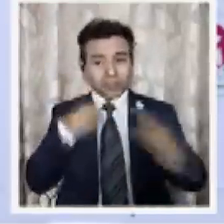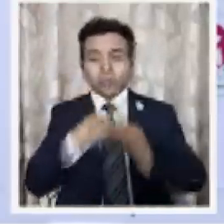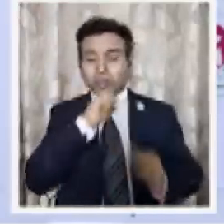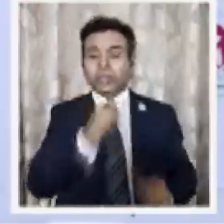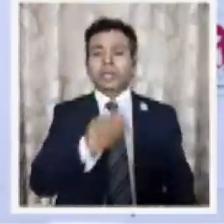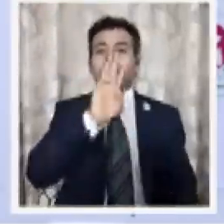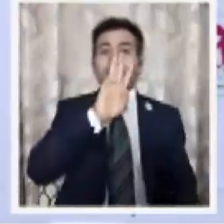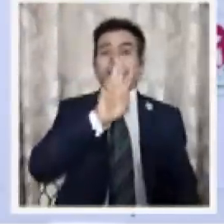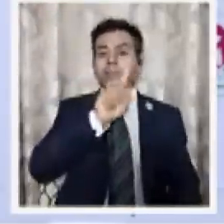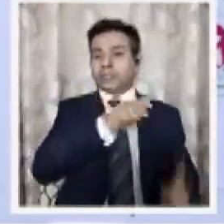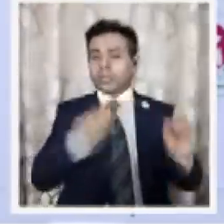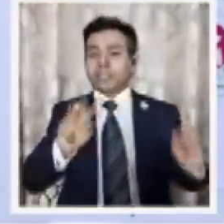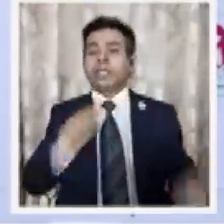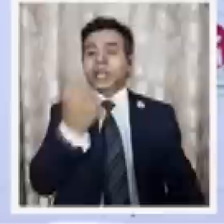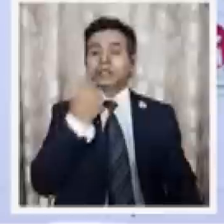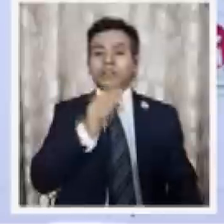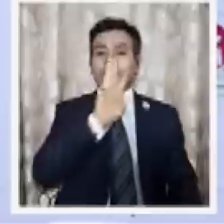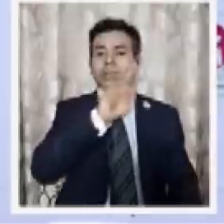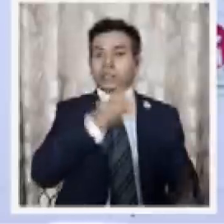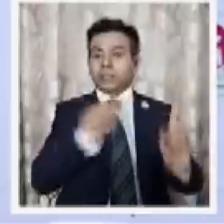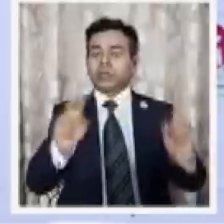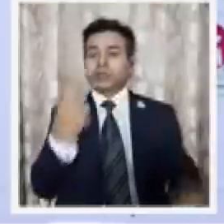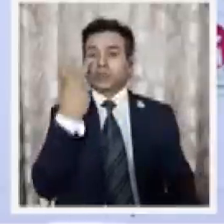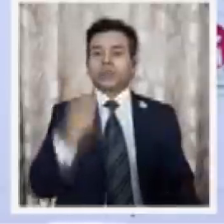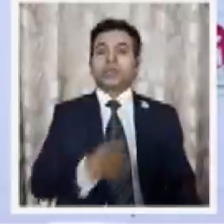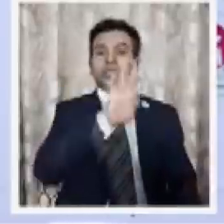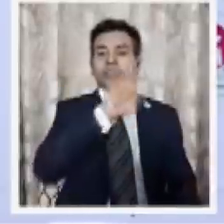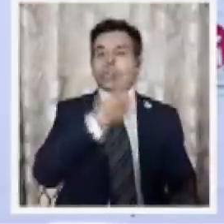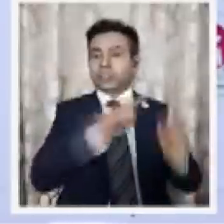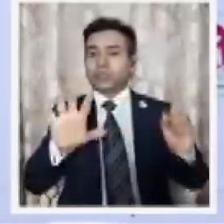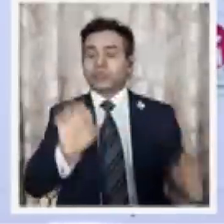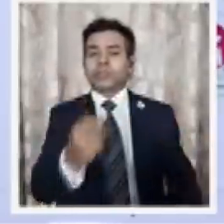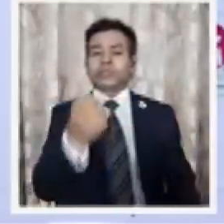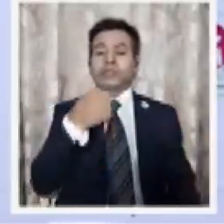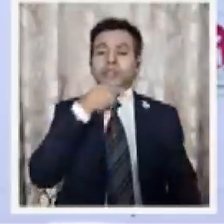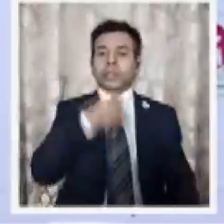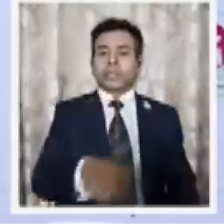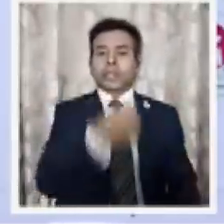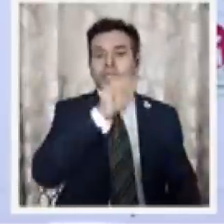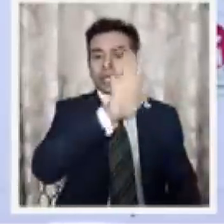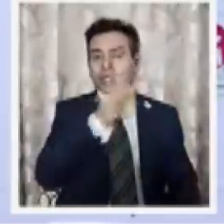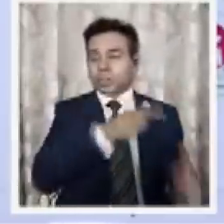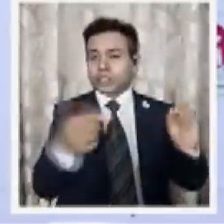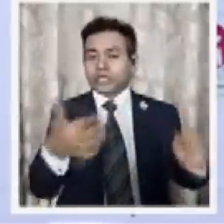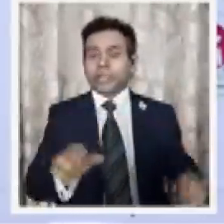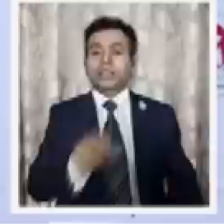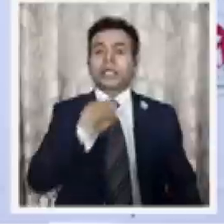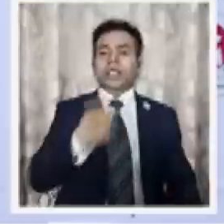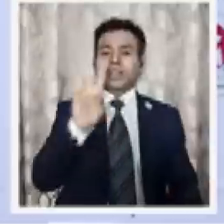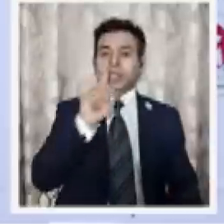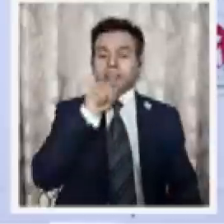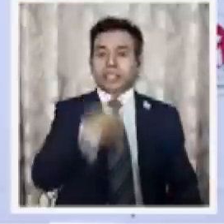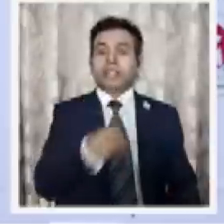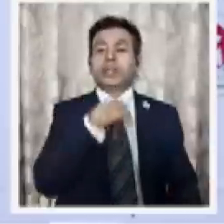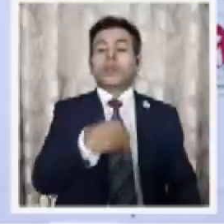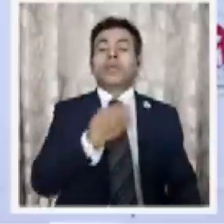24 ঘন্টায় মৃত্যুবরণ করেছেন বয়স বিভাজনে 21-30 একজন, 31-40 দুইজন, 41-50 ছয়জন,